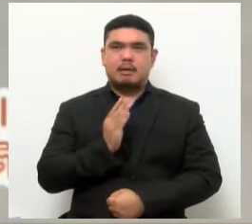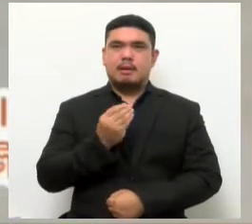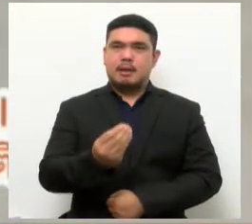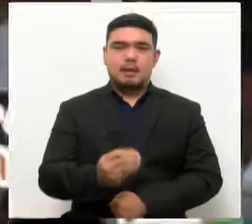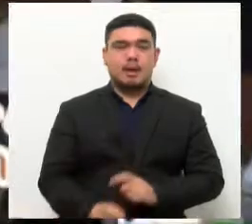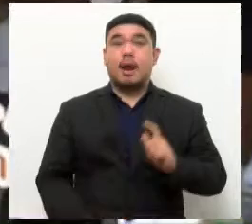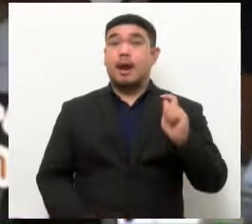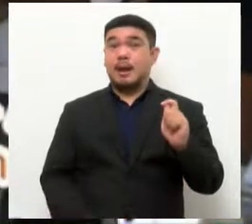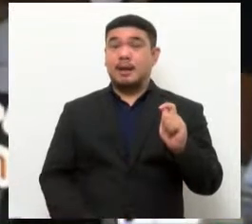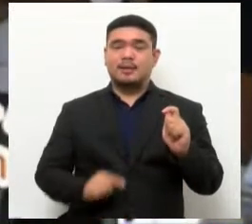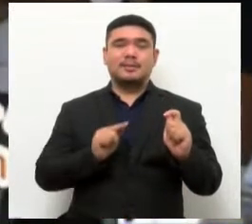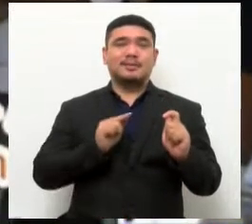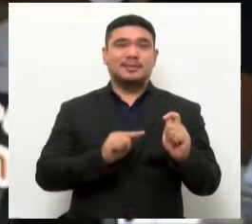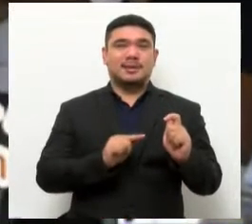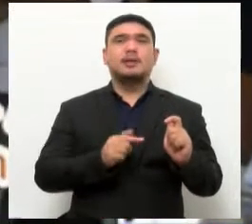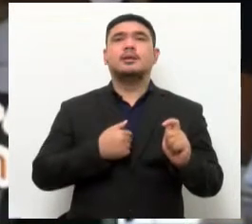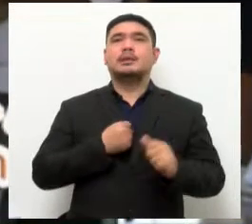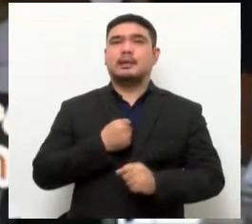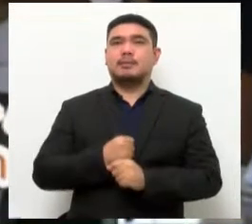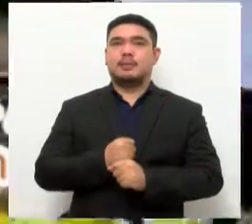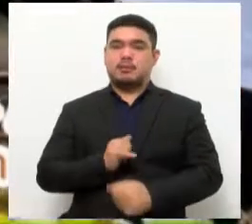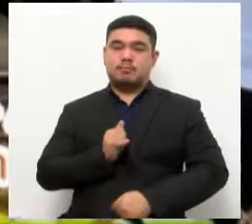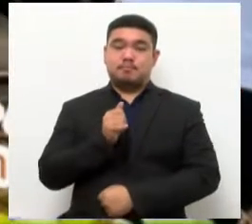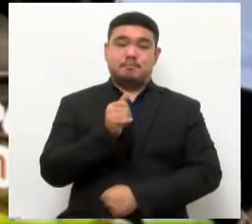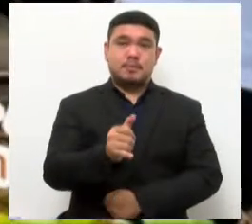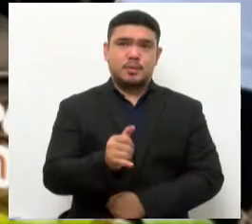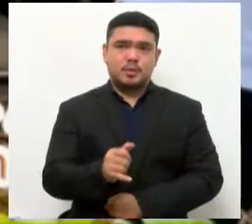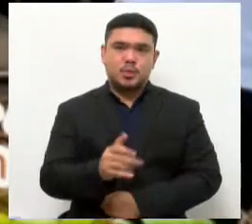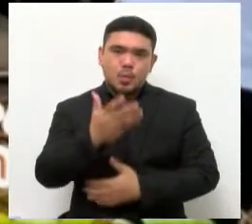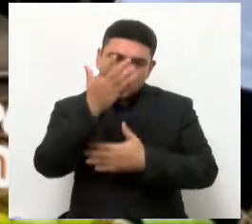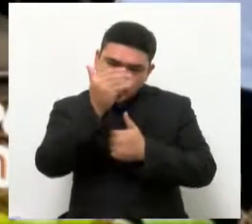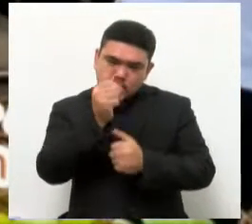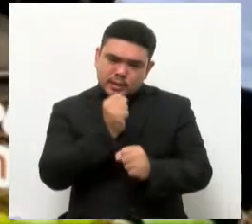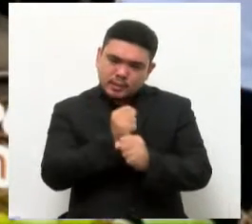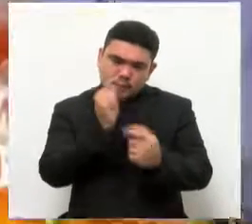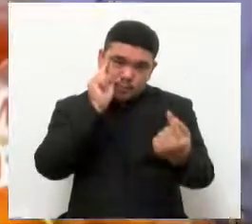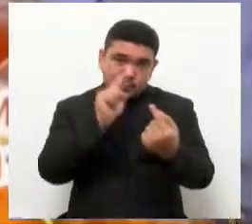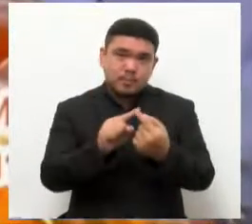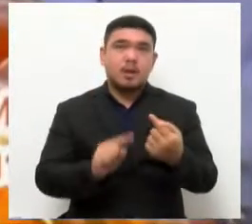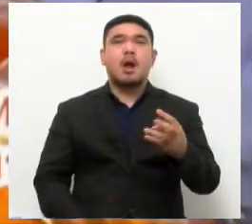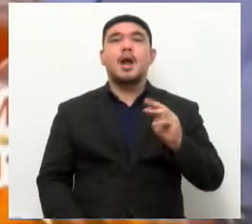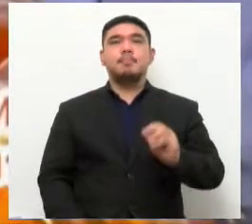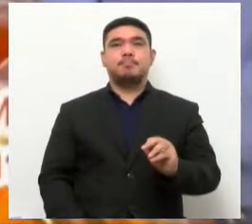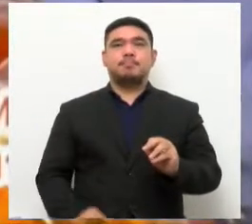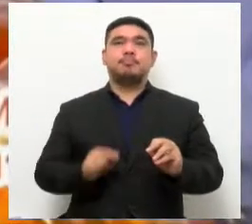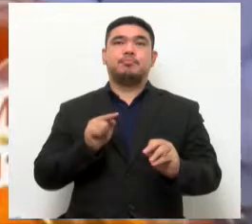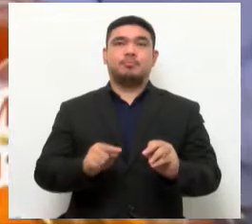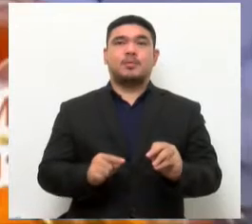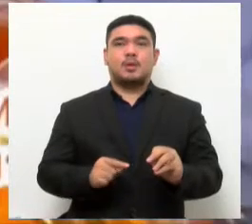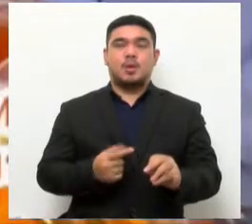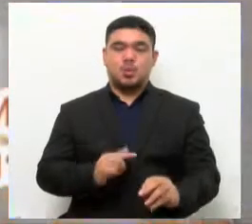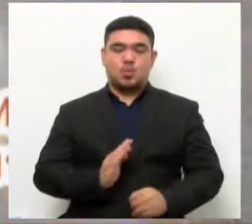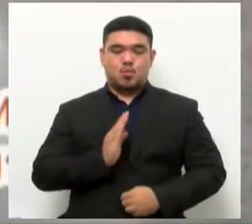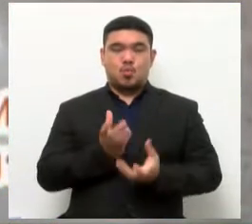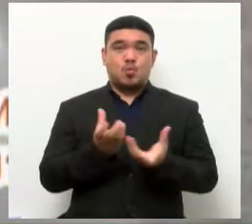A Activeness ทำงานเชิงรุกใส่ใจมุ่งมั่น M Morality เป็นผู้มีคุณ